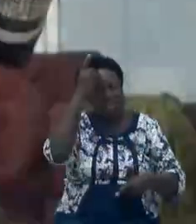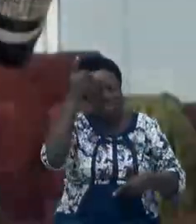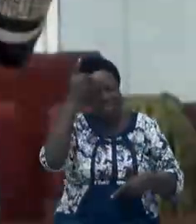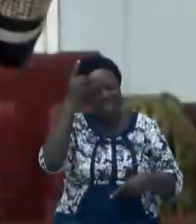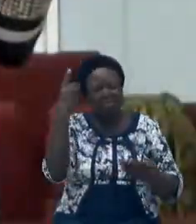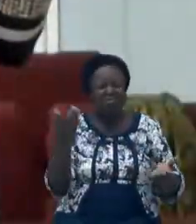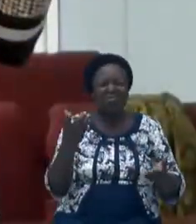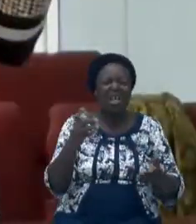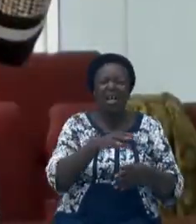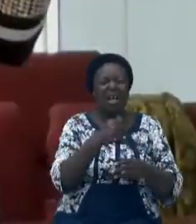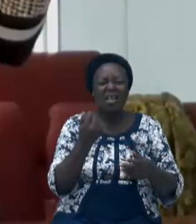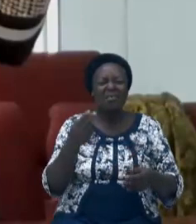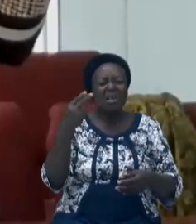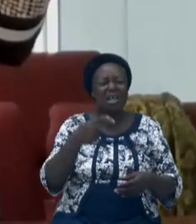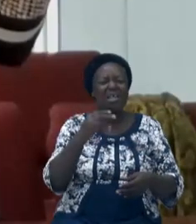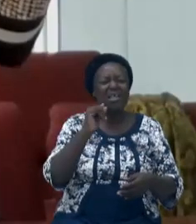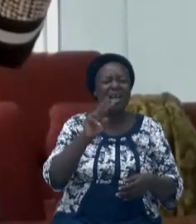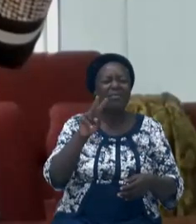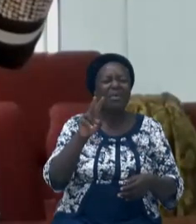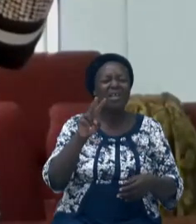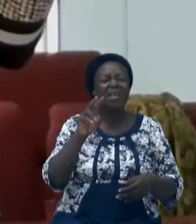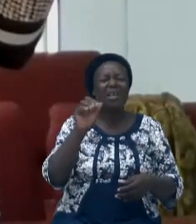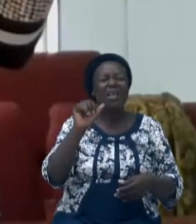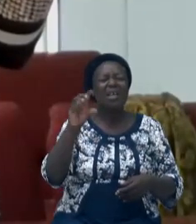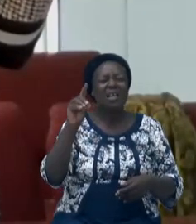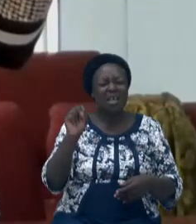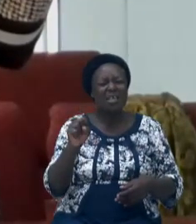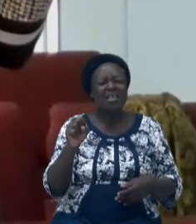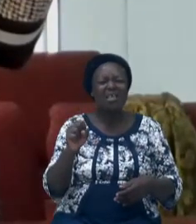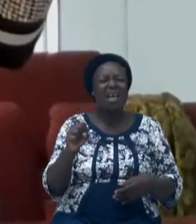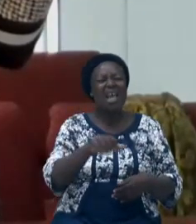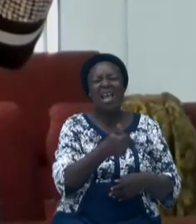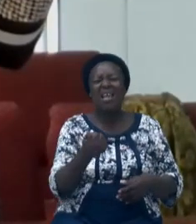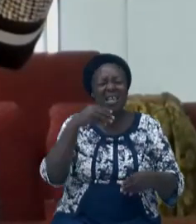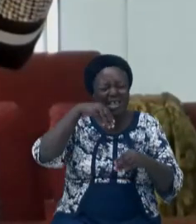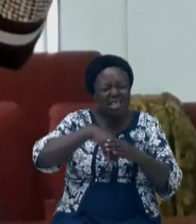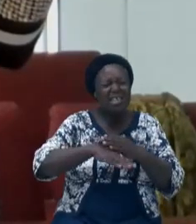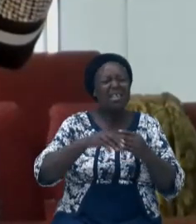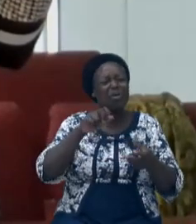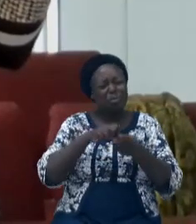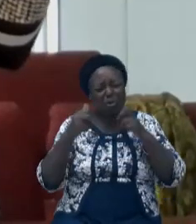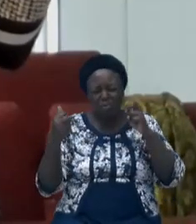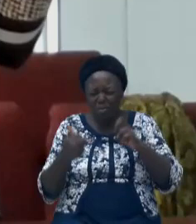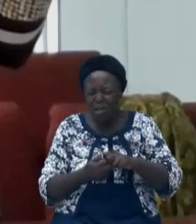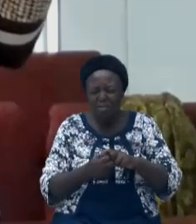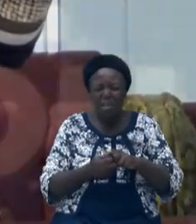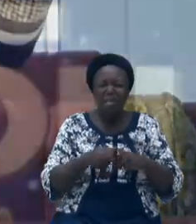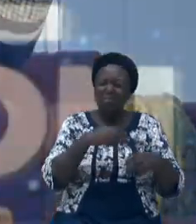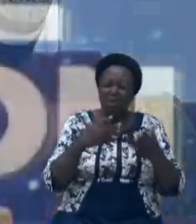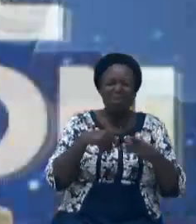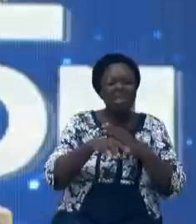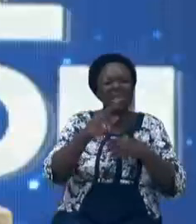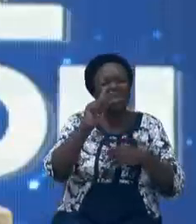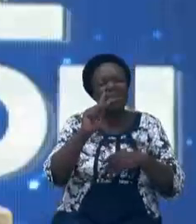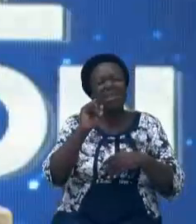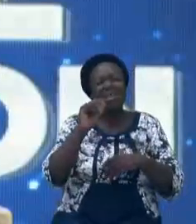comme koffi 19 comme quand c'est comme tuberculose vih sida comme il